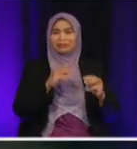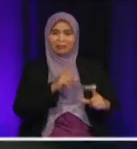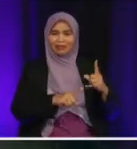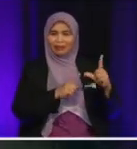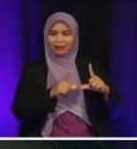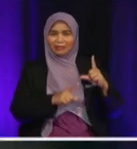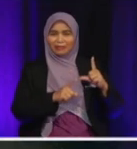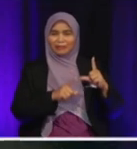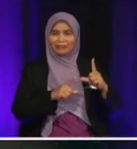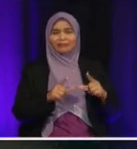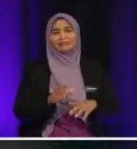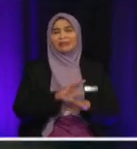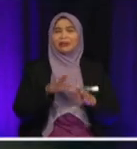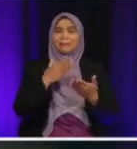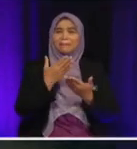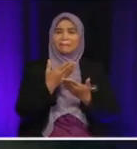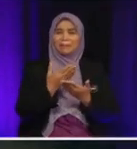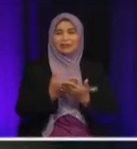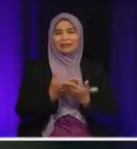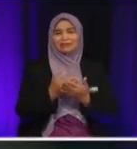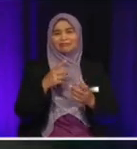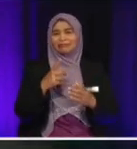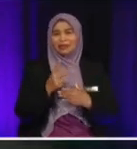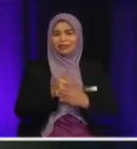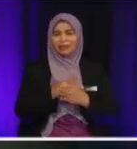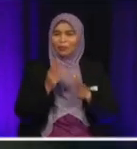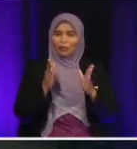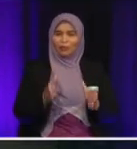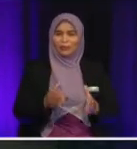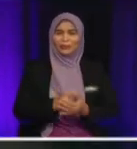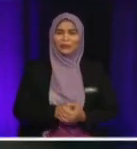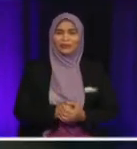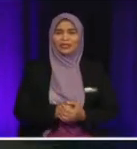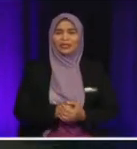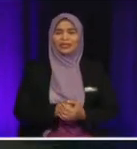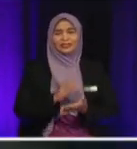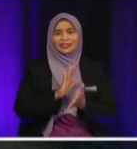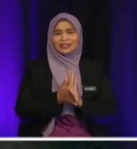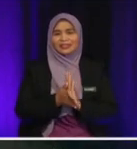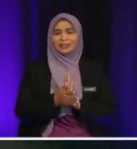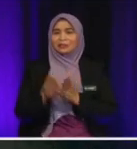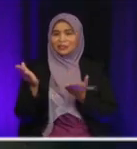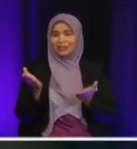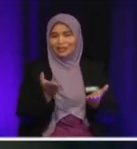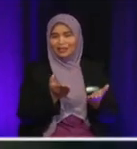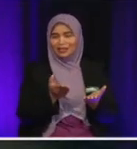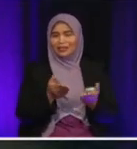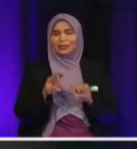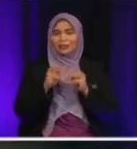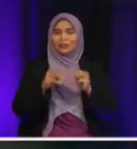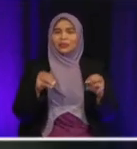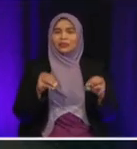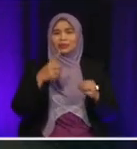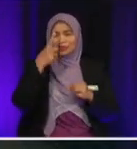kata tak baik kacau orang tengah belajar. Baik, tapi sebelum tu saya nak persilakan pelakon-pelakon kita tadi untuk bersama dengan kita dalam kelas terlebih